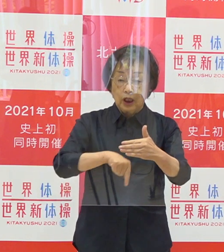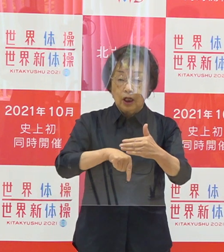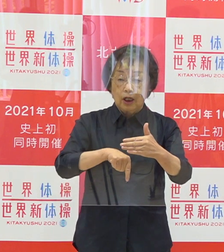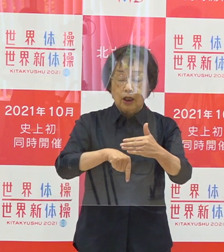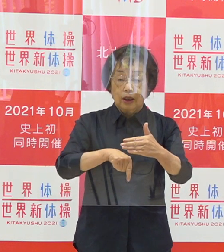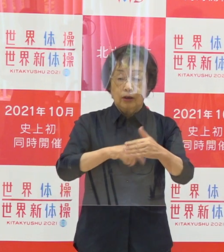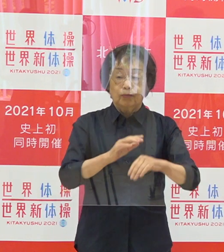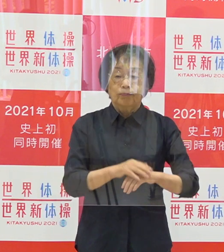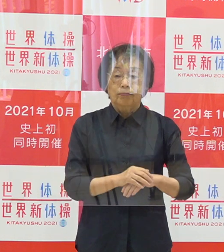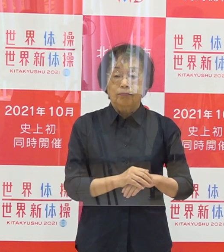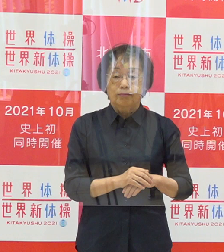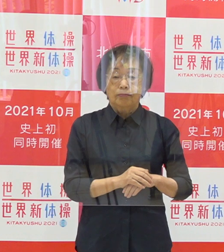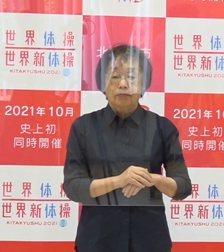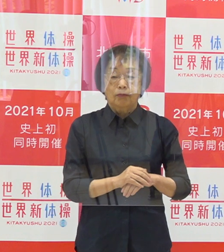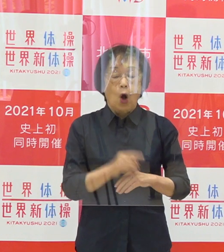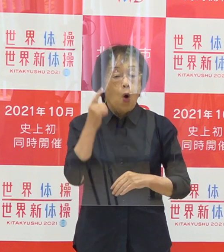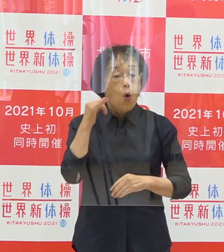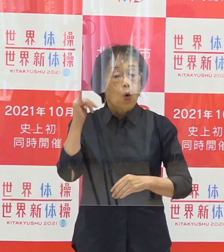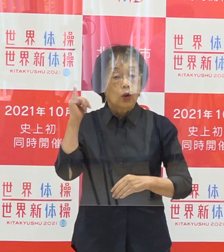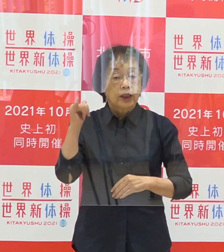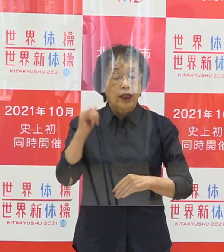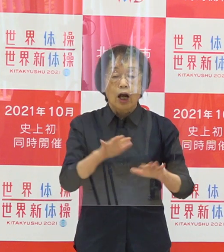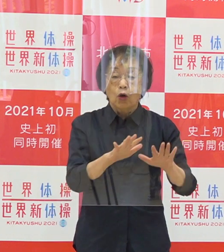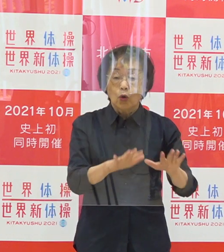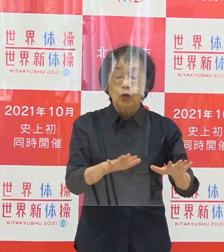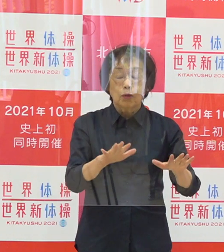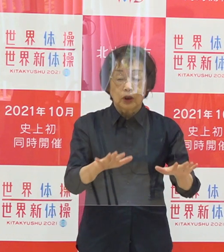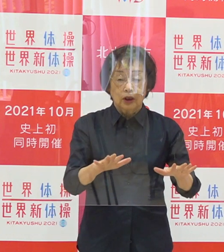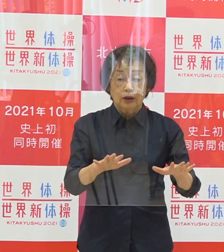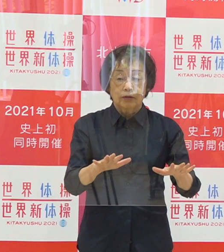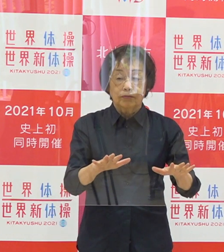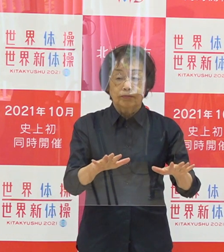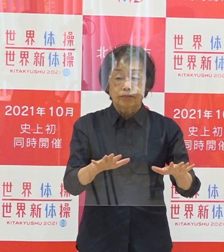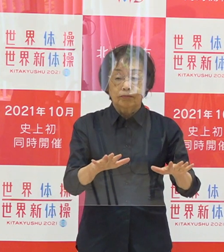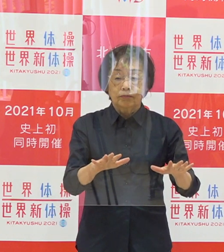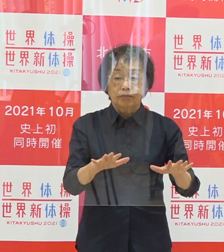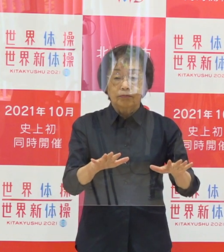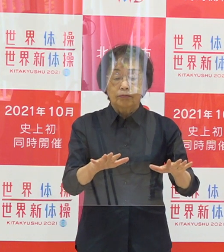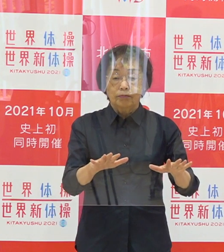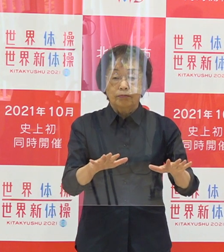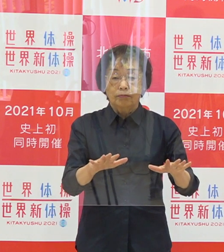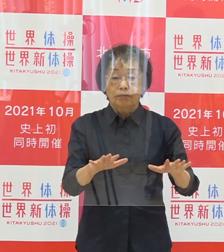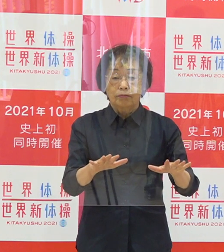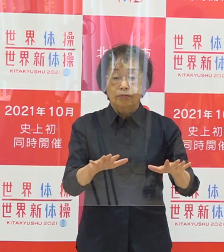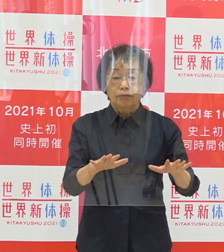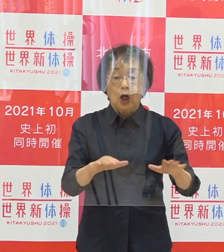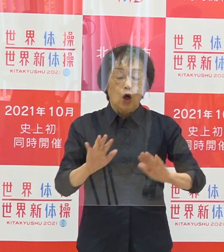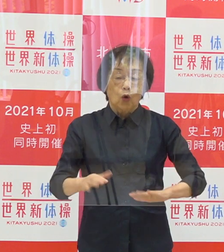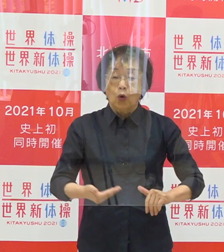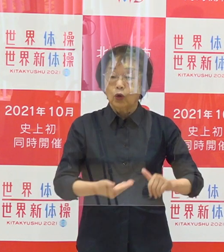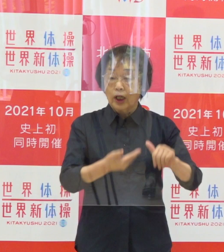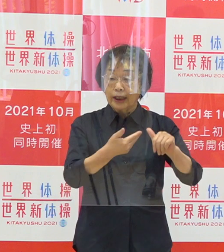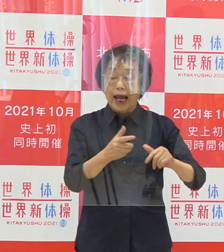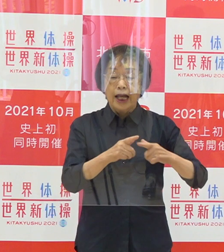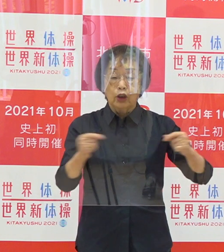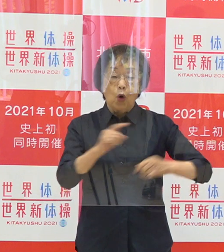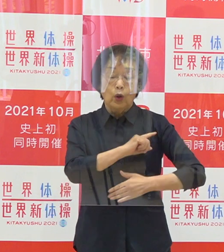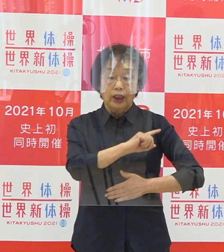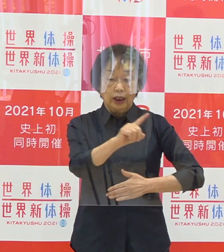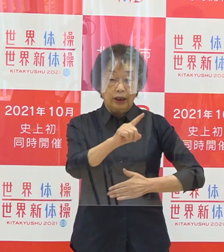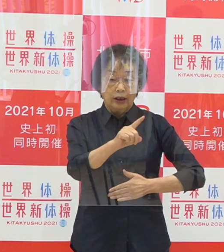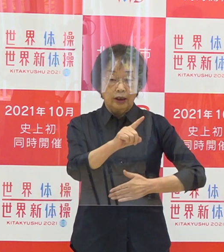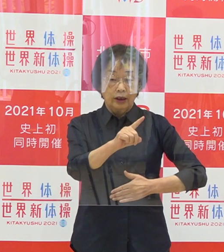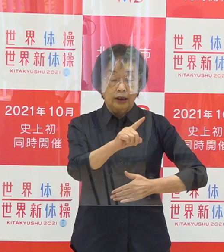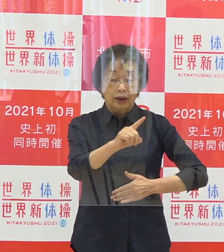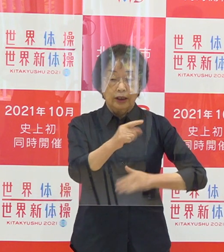議論が保護者や子ども不在で進められてきていて、それが子育て日本一を